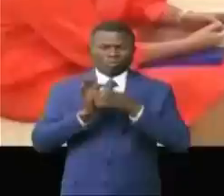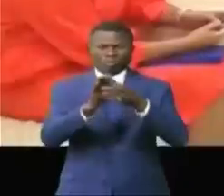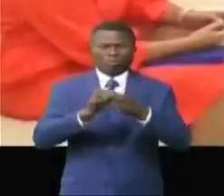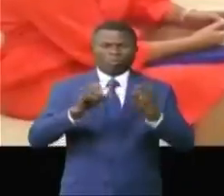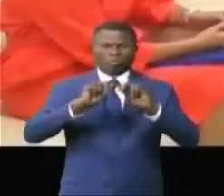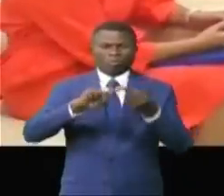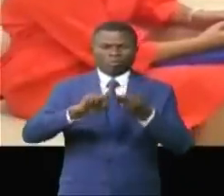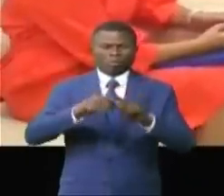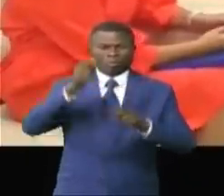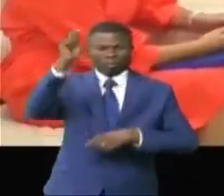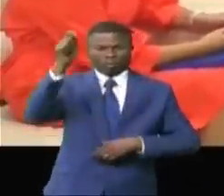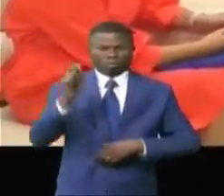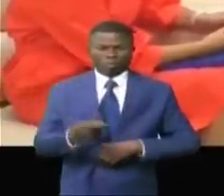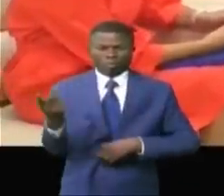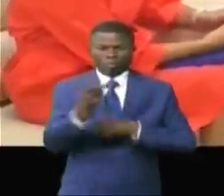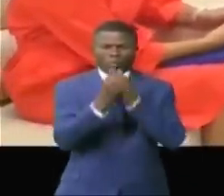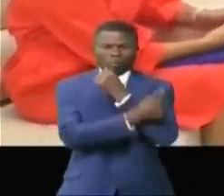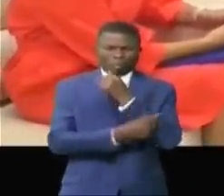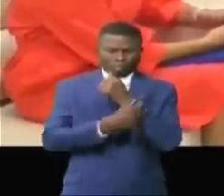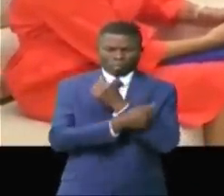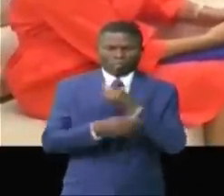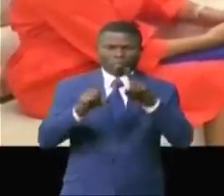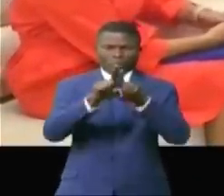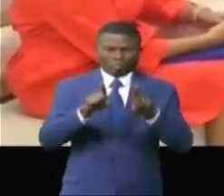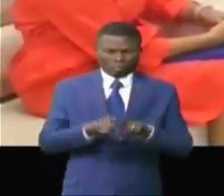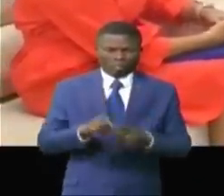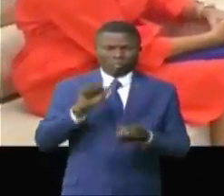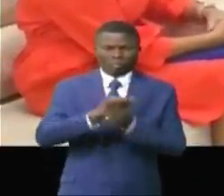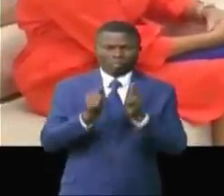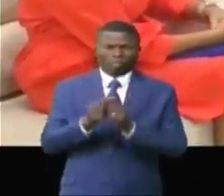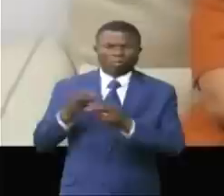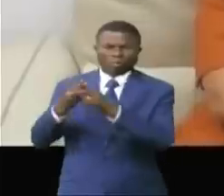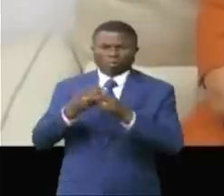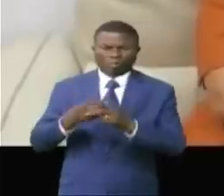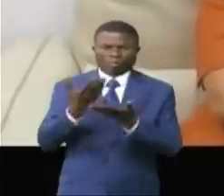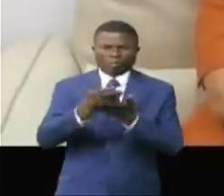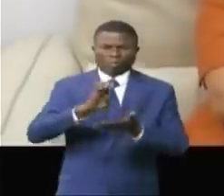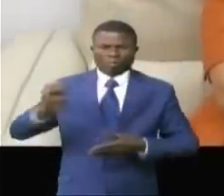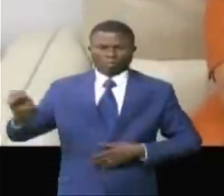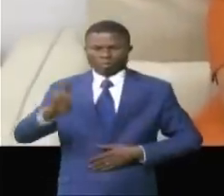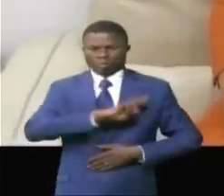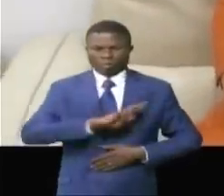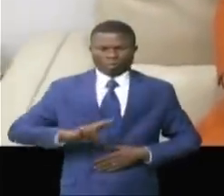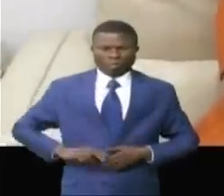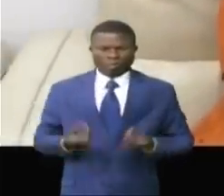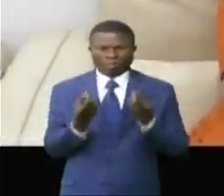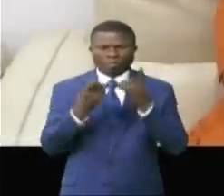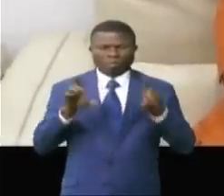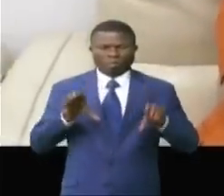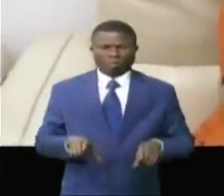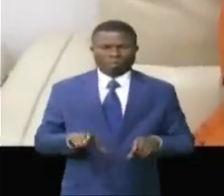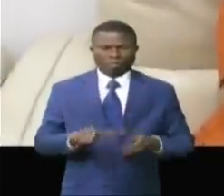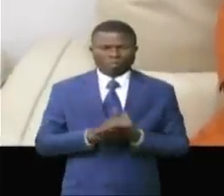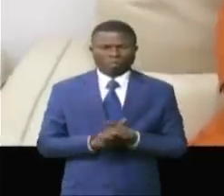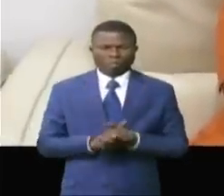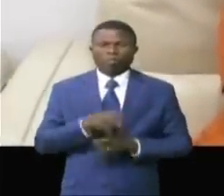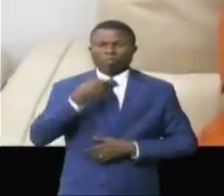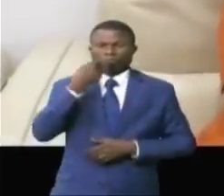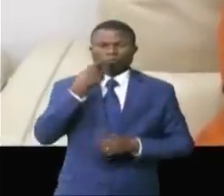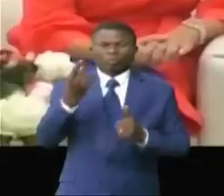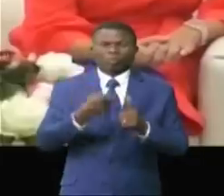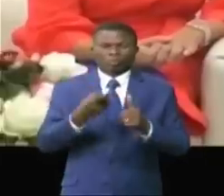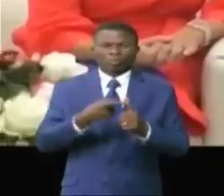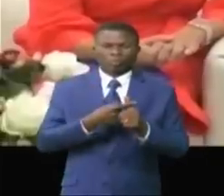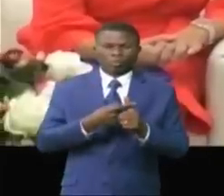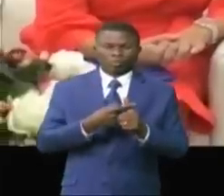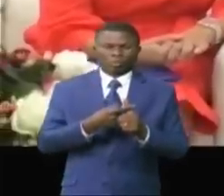militaire entre les deux pays, mais également la situation sécuritaire dans l'est de la RDC. Alors on a parlé évidemment de